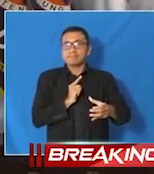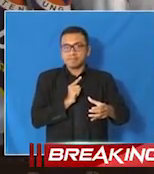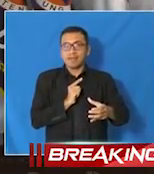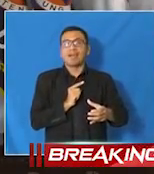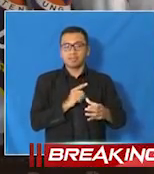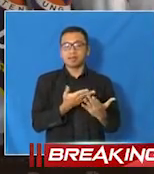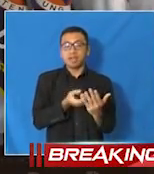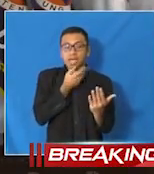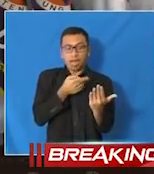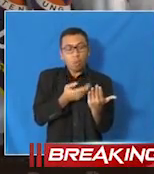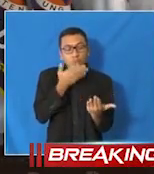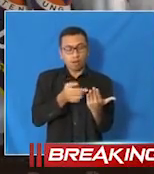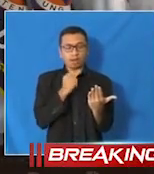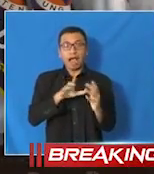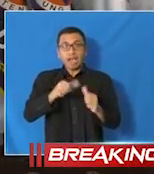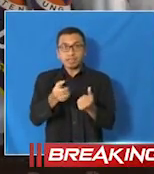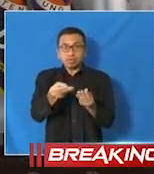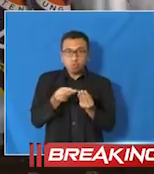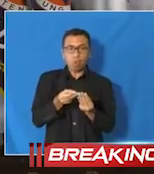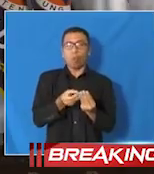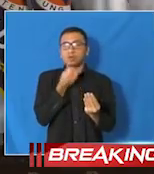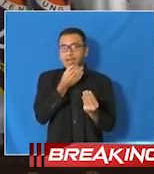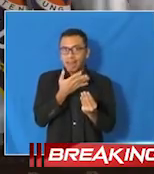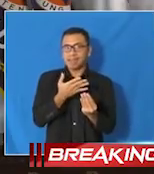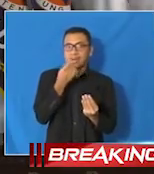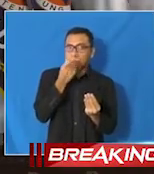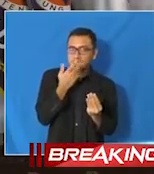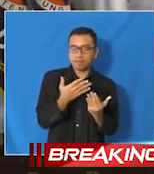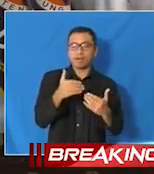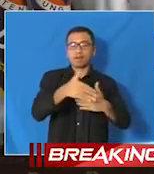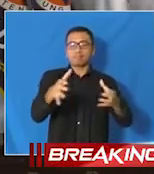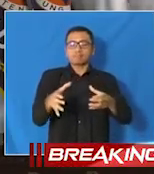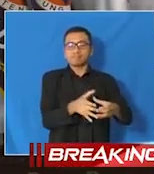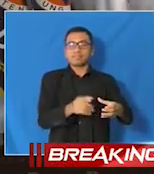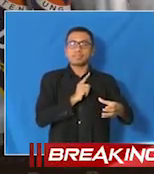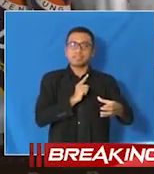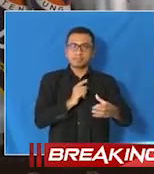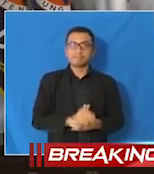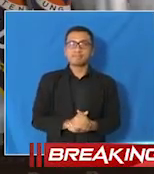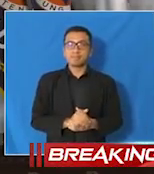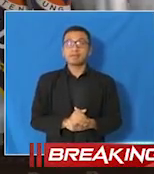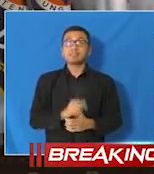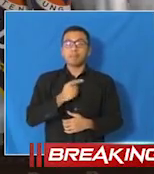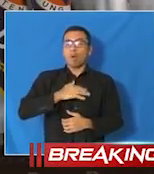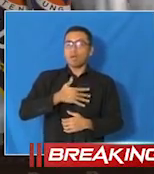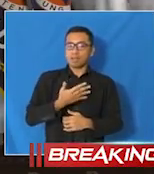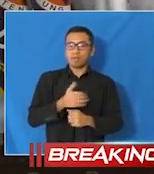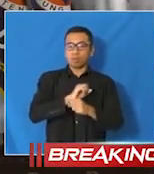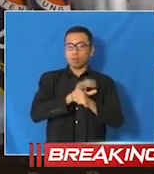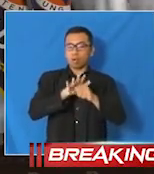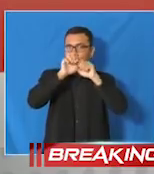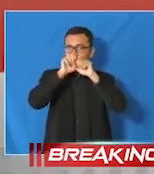secara mandiri agar kemudian ini tidak menjadi permasalahan dan menjadi sumber penularan di tengah